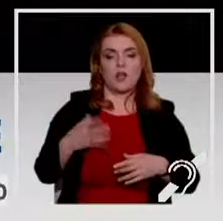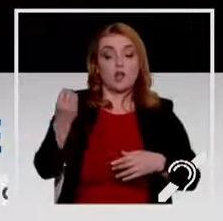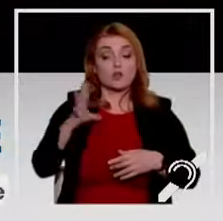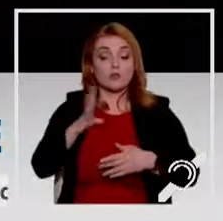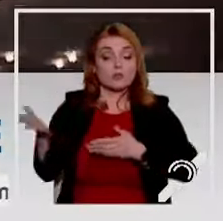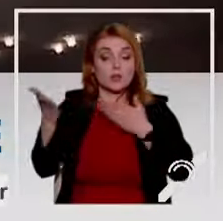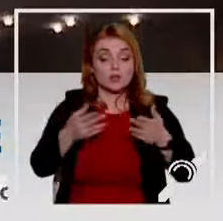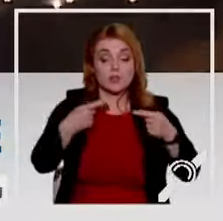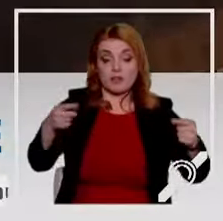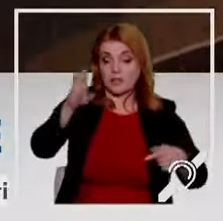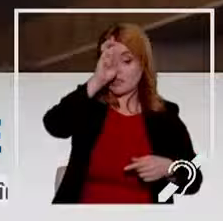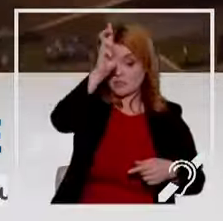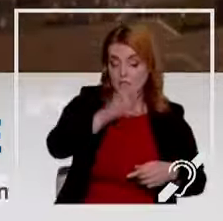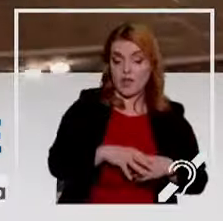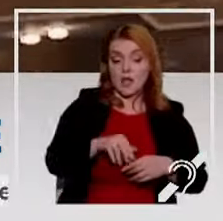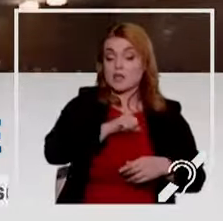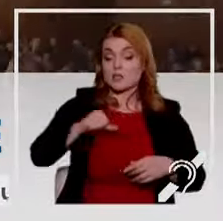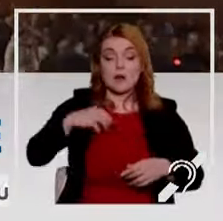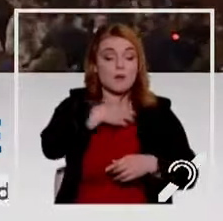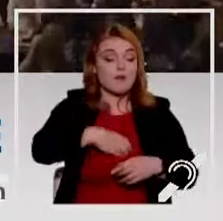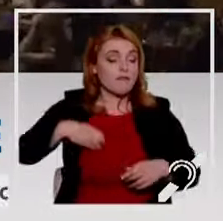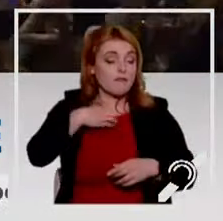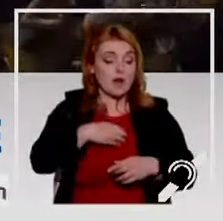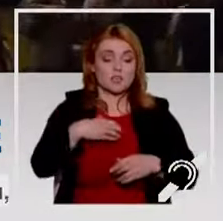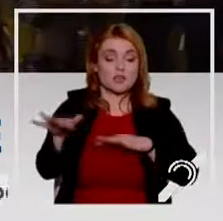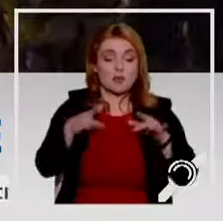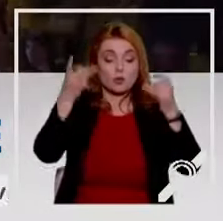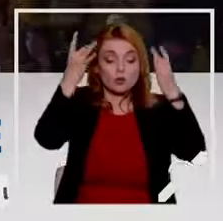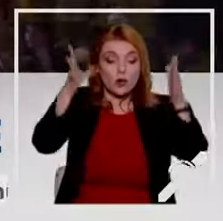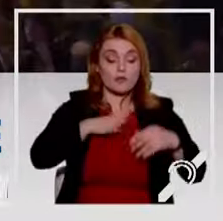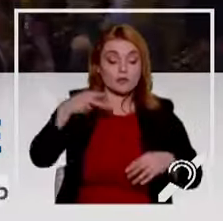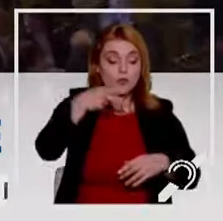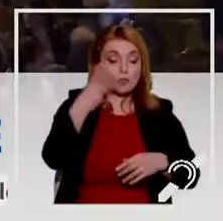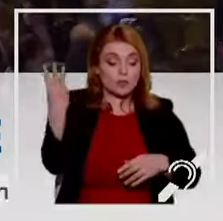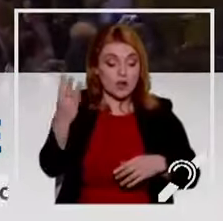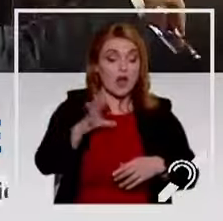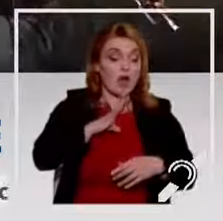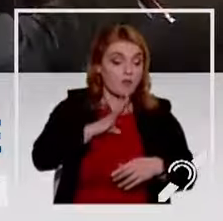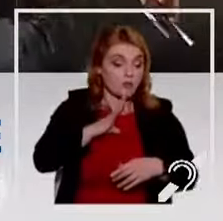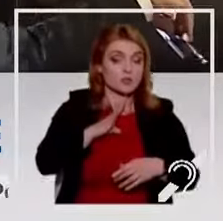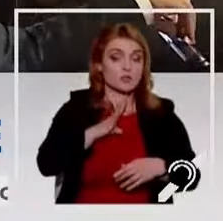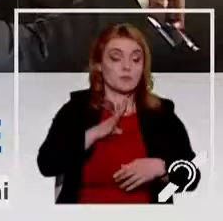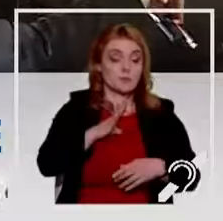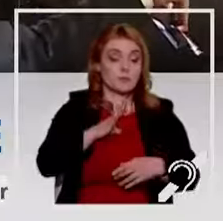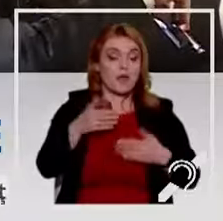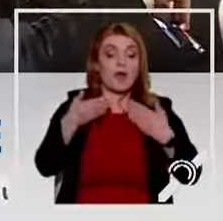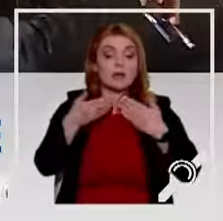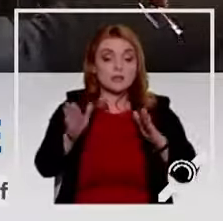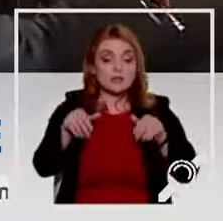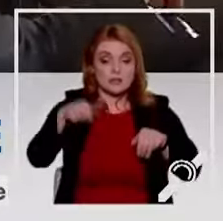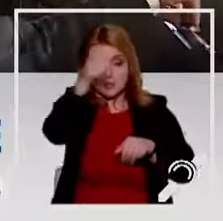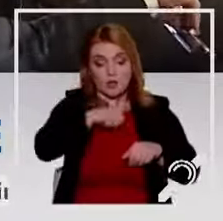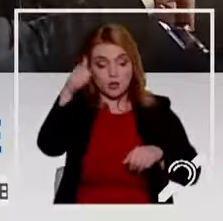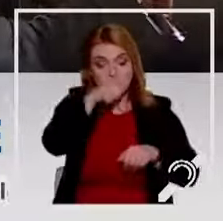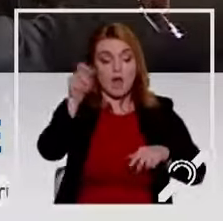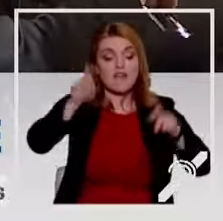mai importante evenimente culturale care aș vrea să le remarc din anul 23 au fost ediția de anul acesta